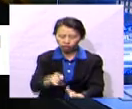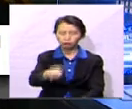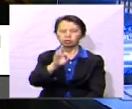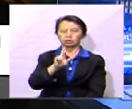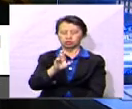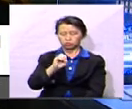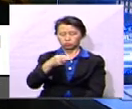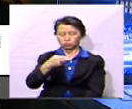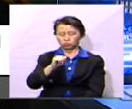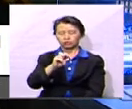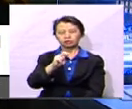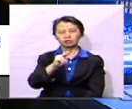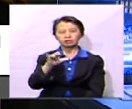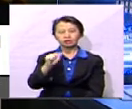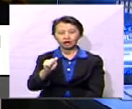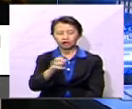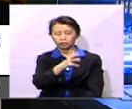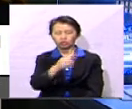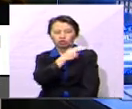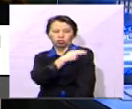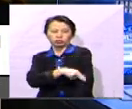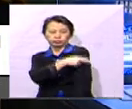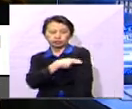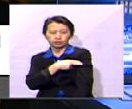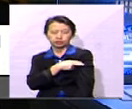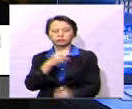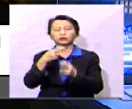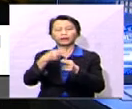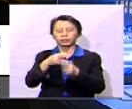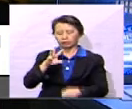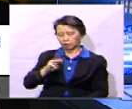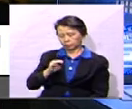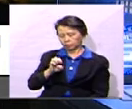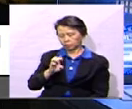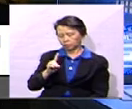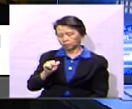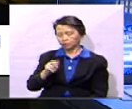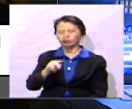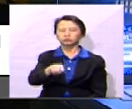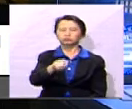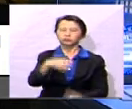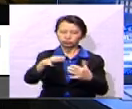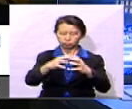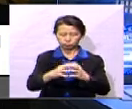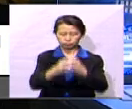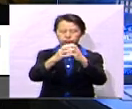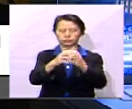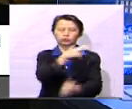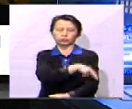dan Medan Hospital Medan yang telah pun merupakan perkara yang kita